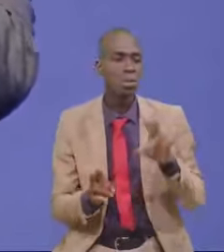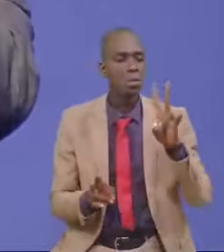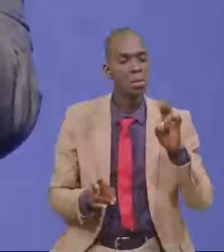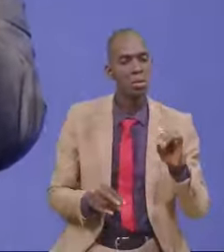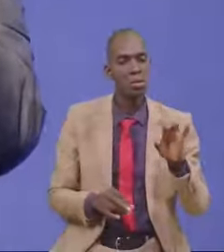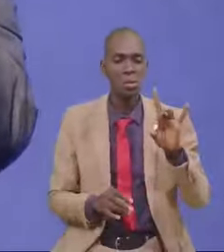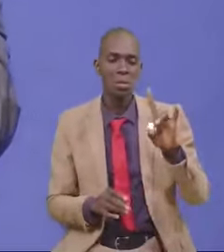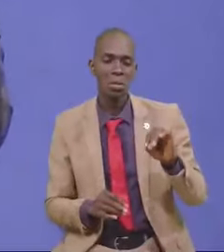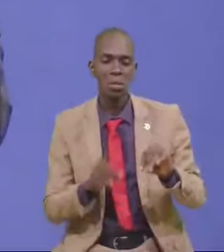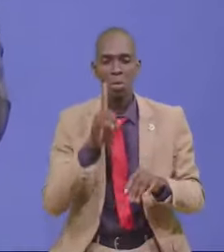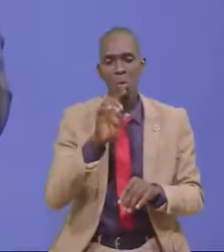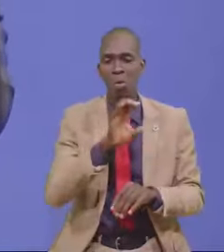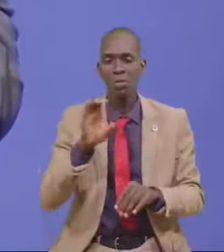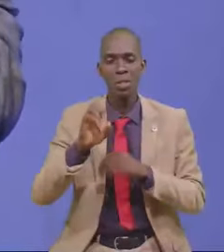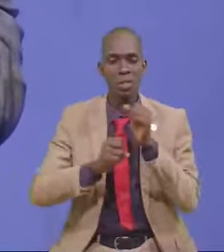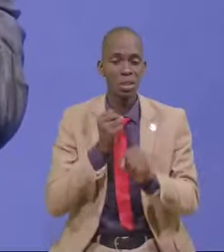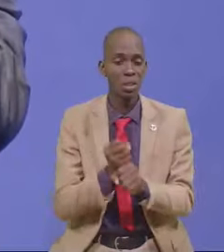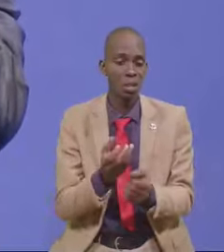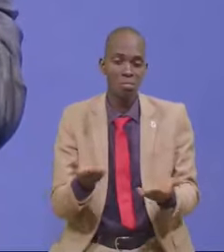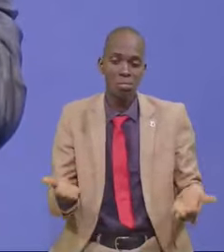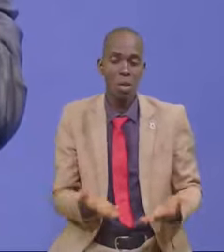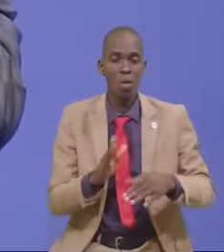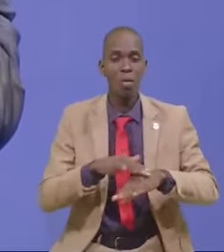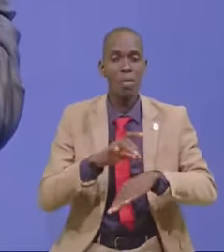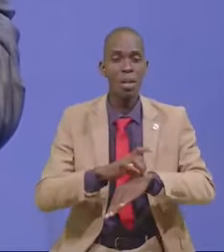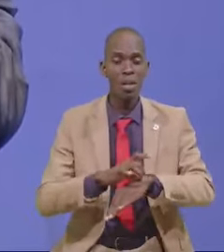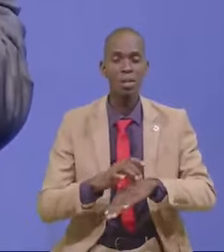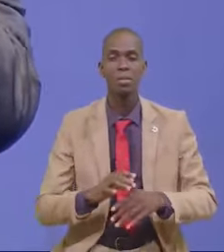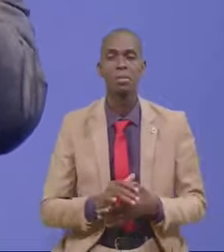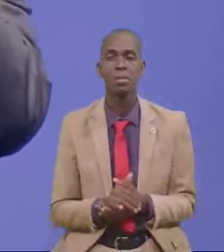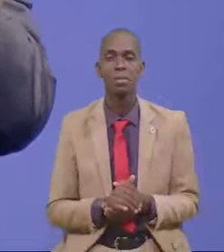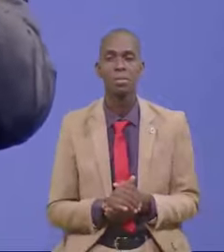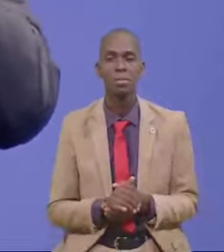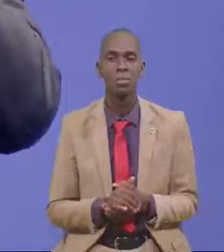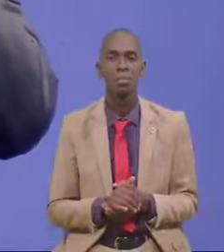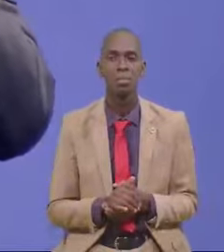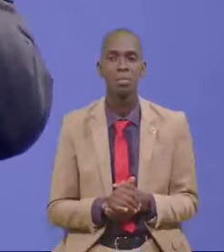Nous allons seulement passer 70, 80, 100 ans ici-bas.